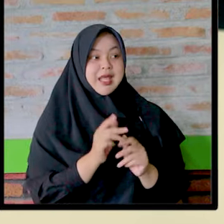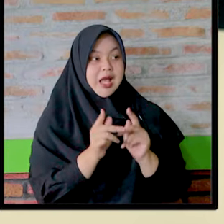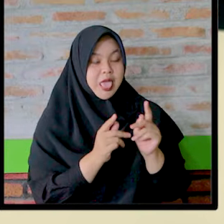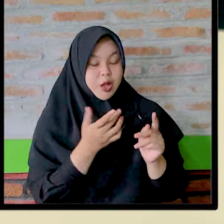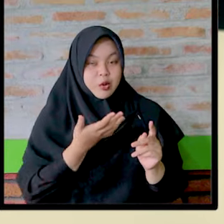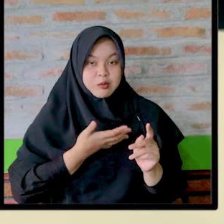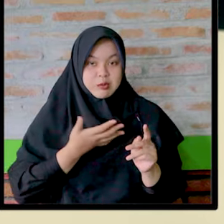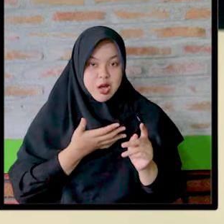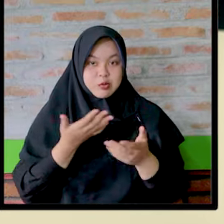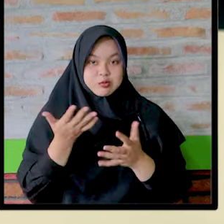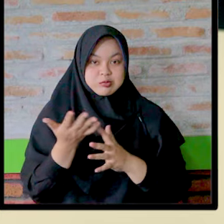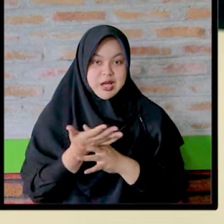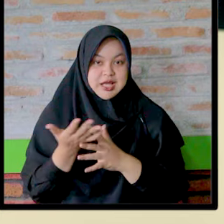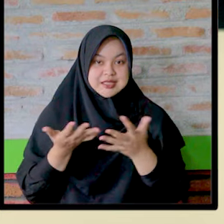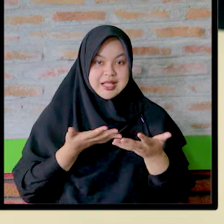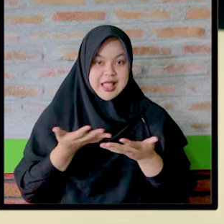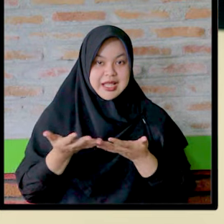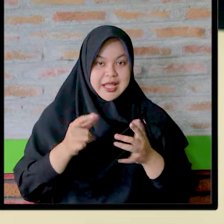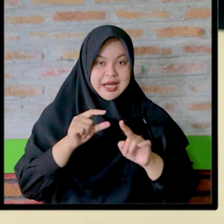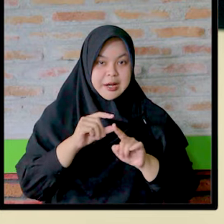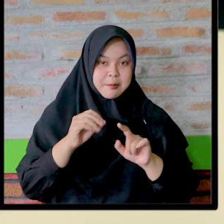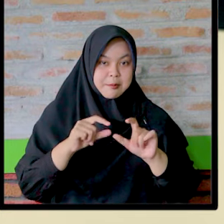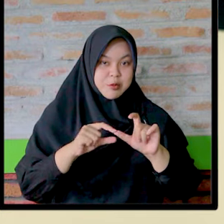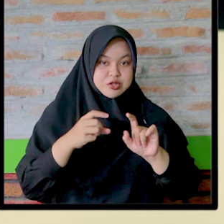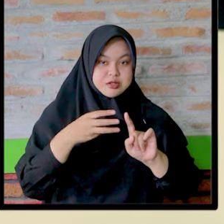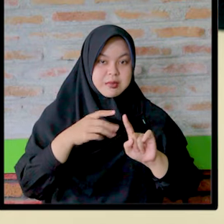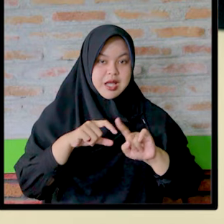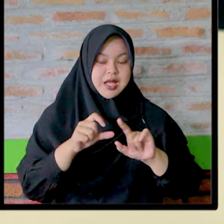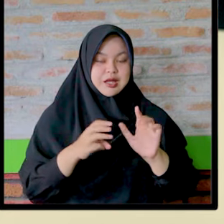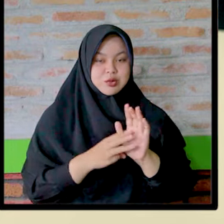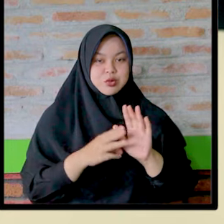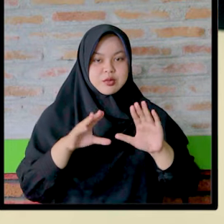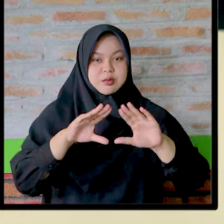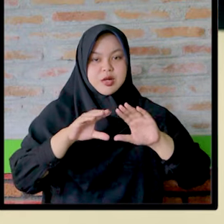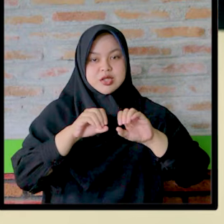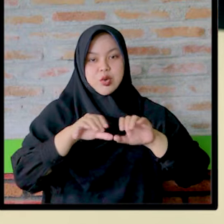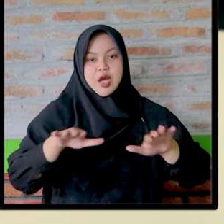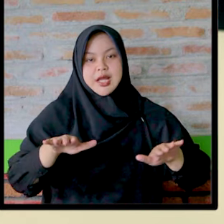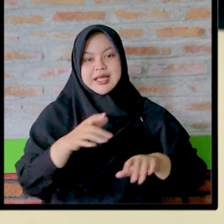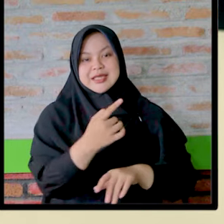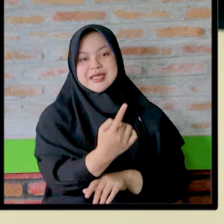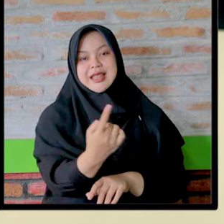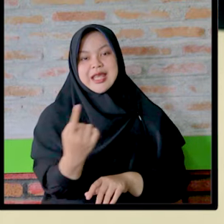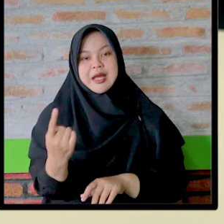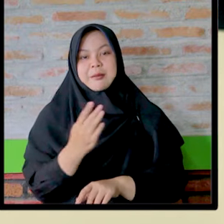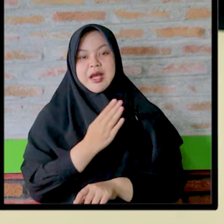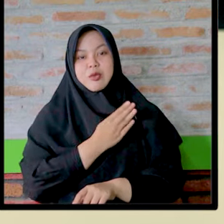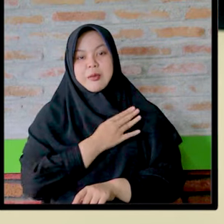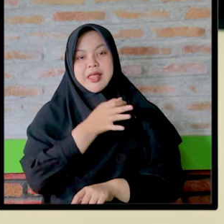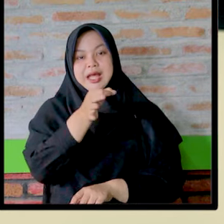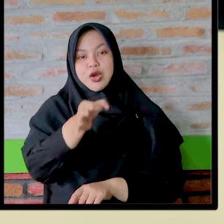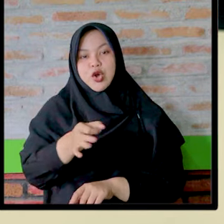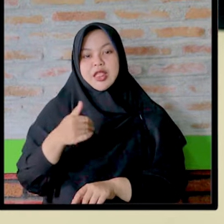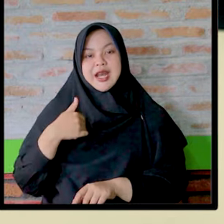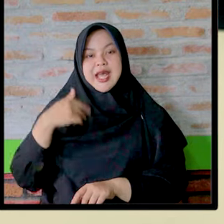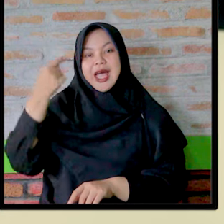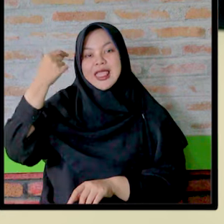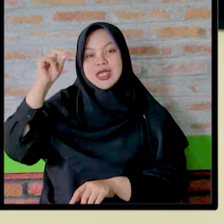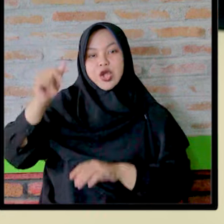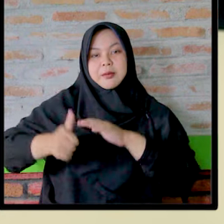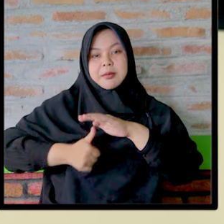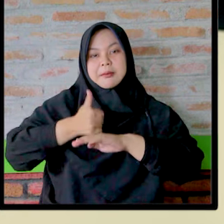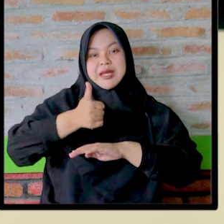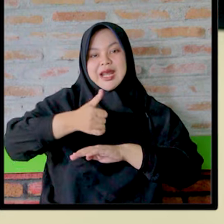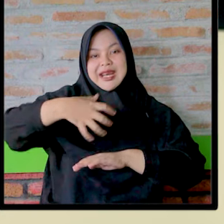bakum Aisah di setiap kabupaten kota ada kantor pimpinan daerah aisia nah di